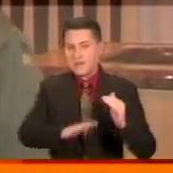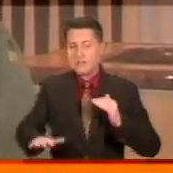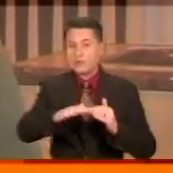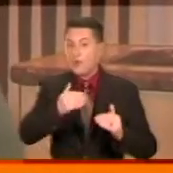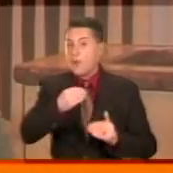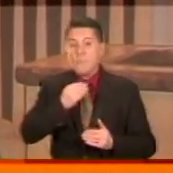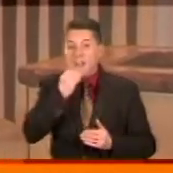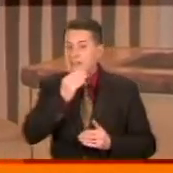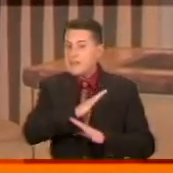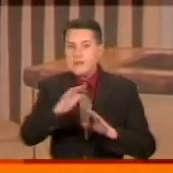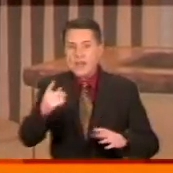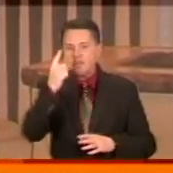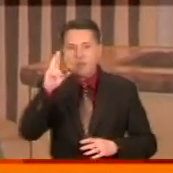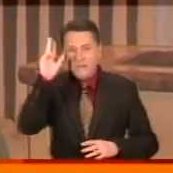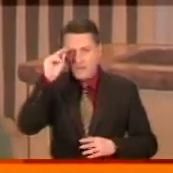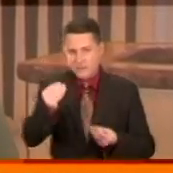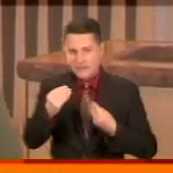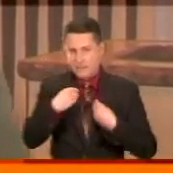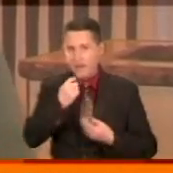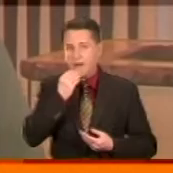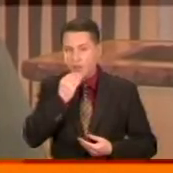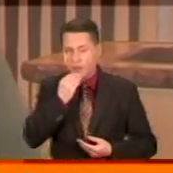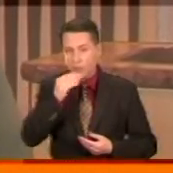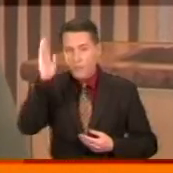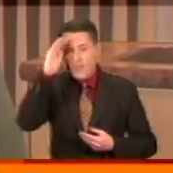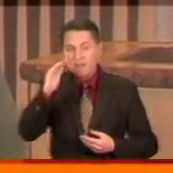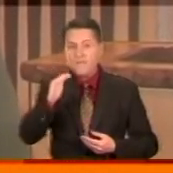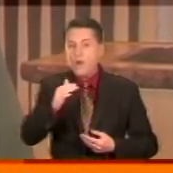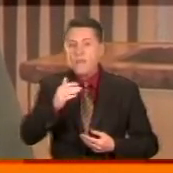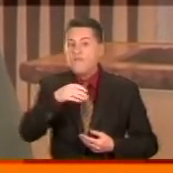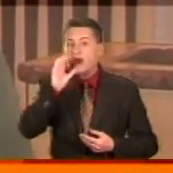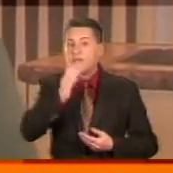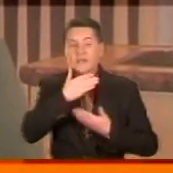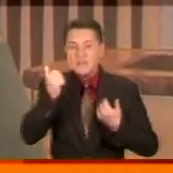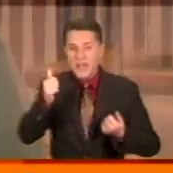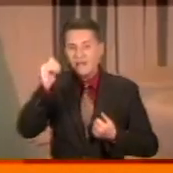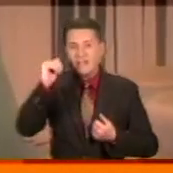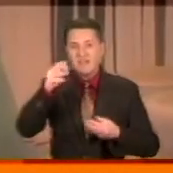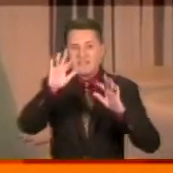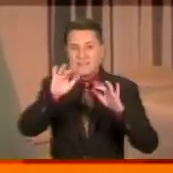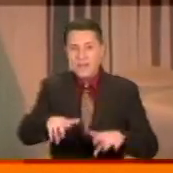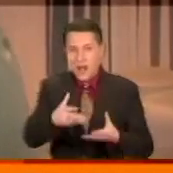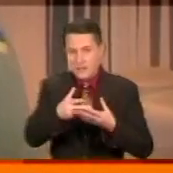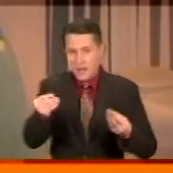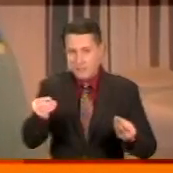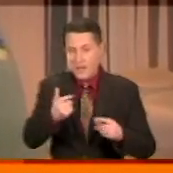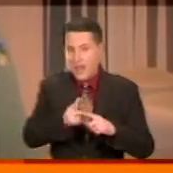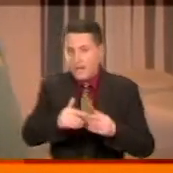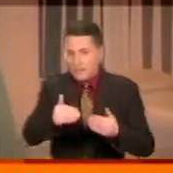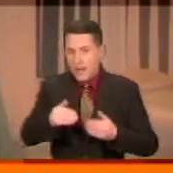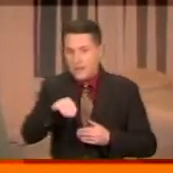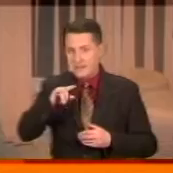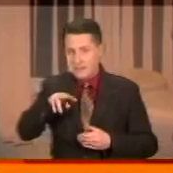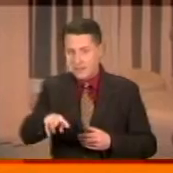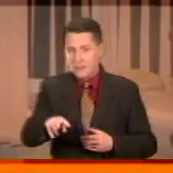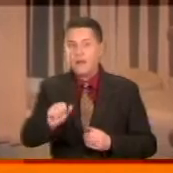це вже з 1-го числа нам дали їду. Питьової води немає, ми сніг топили. Ну, це ж не передова, це тил. Начальник штабу, ми у нього сьогодні спросили, як будемо